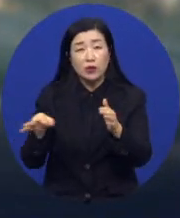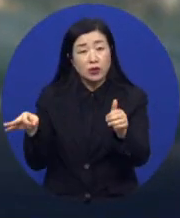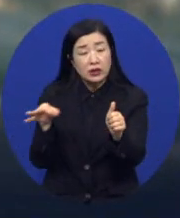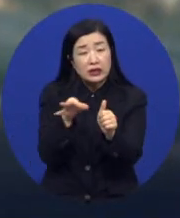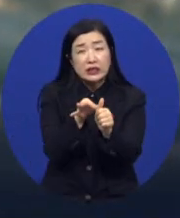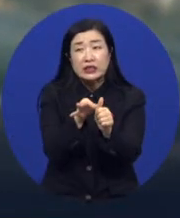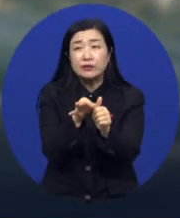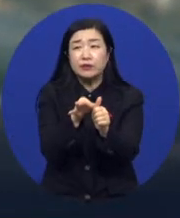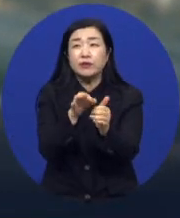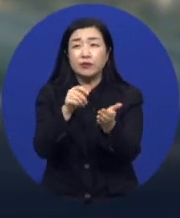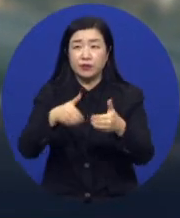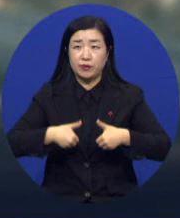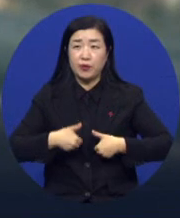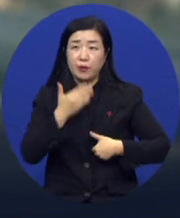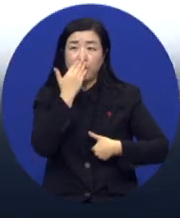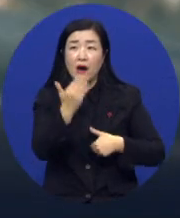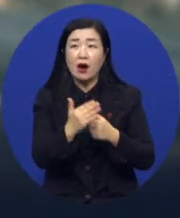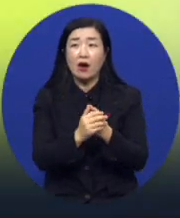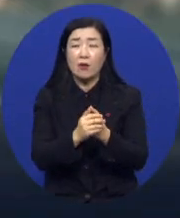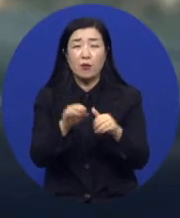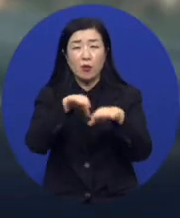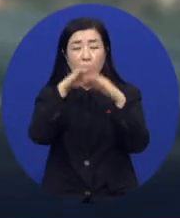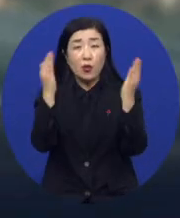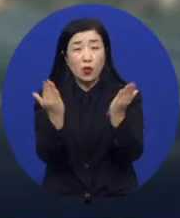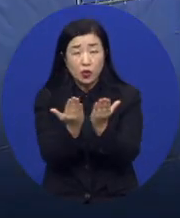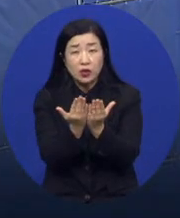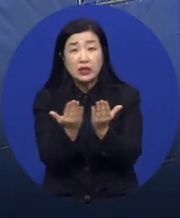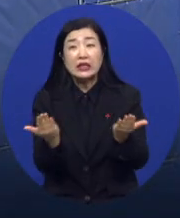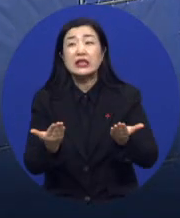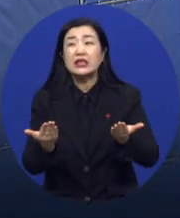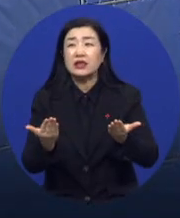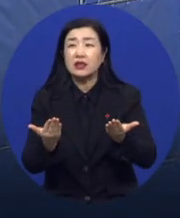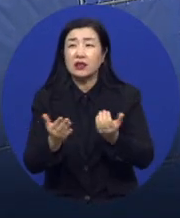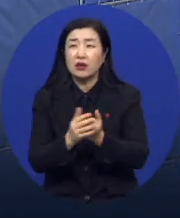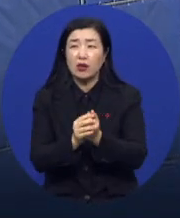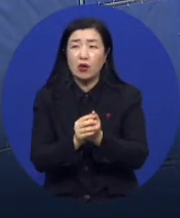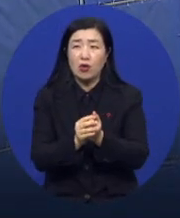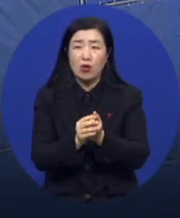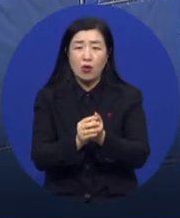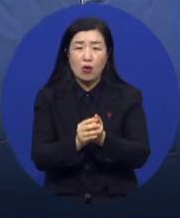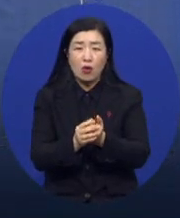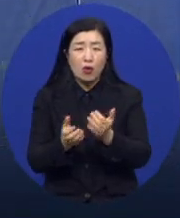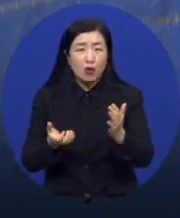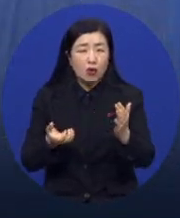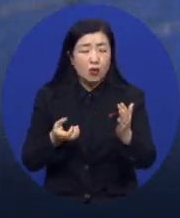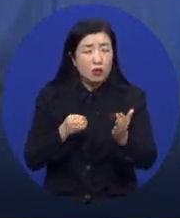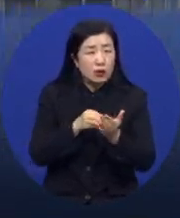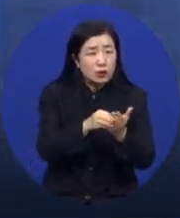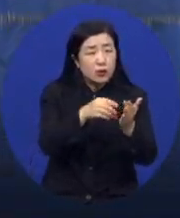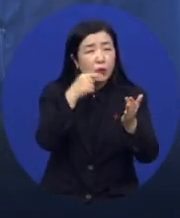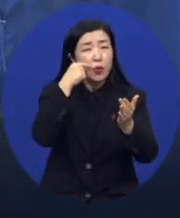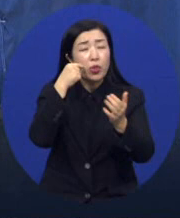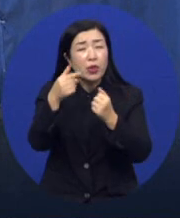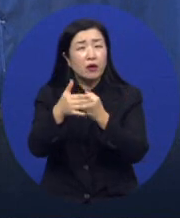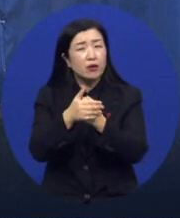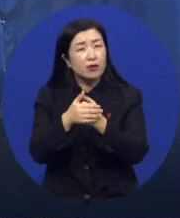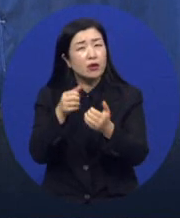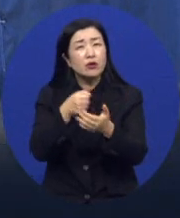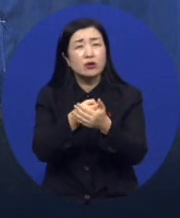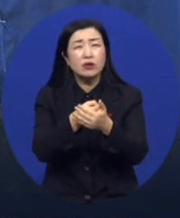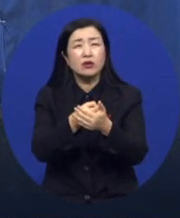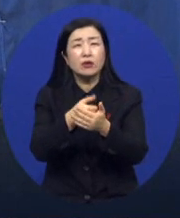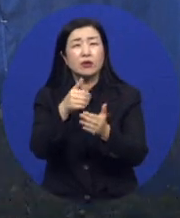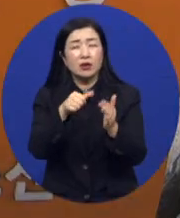대금들 지급이 가능한데 그런 모든 사항들이 일제로 못 시킨과 동시에 불편한 사항들이 엄청